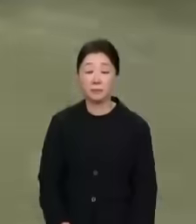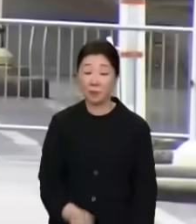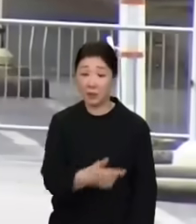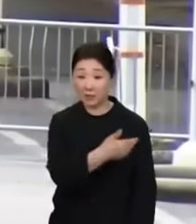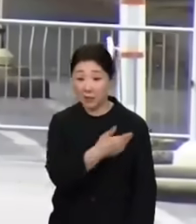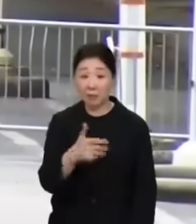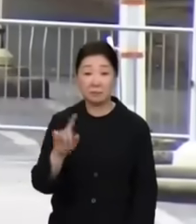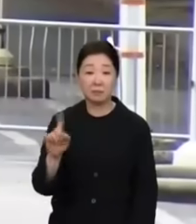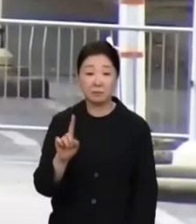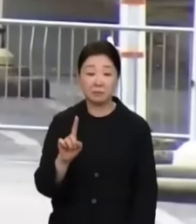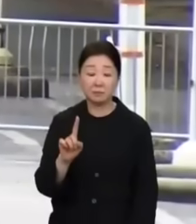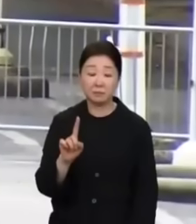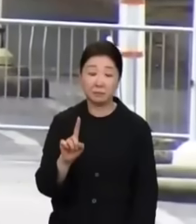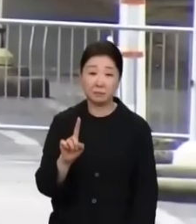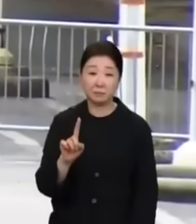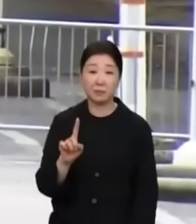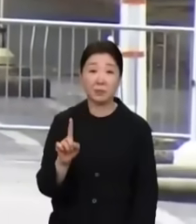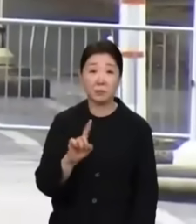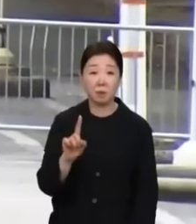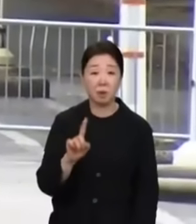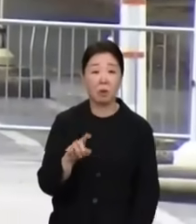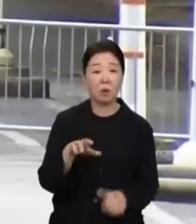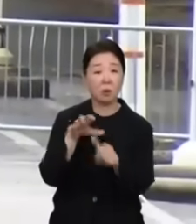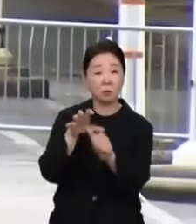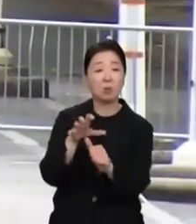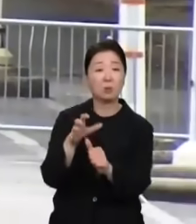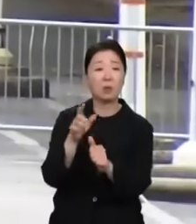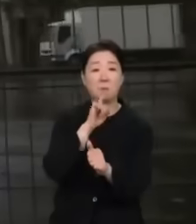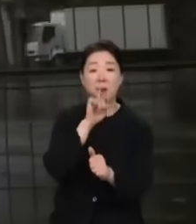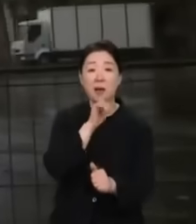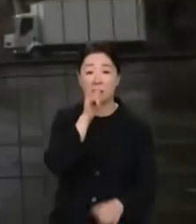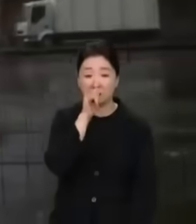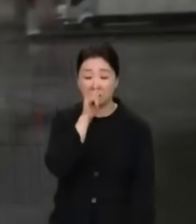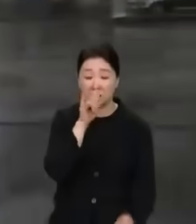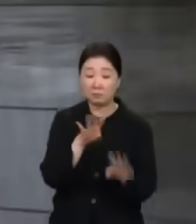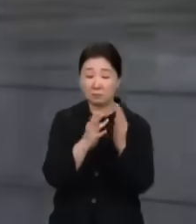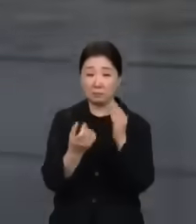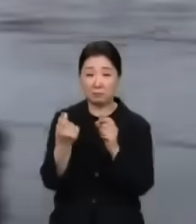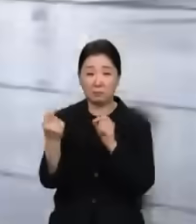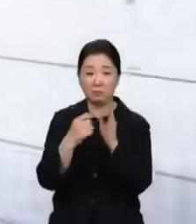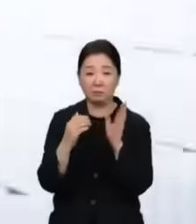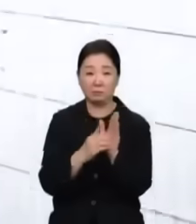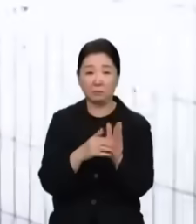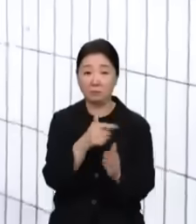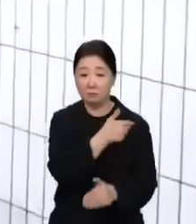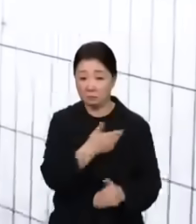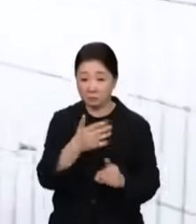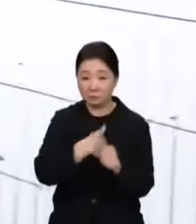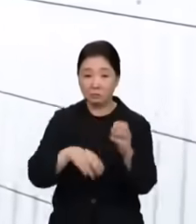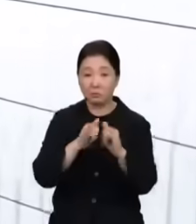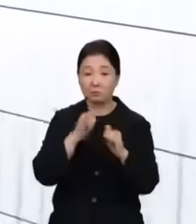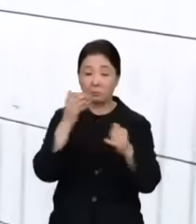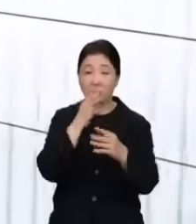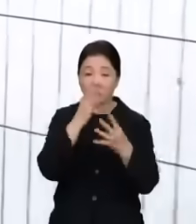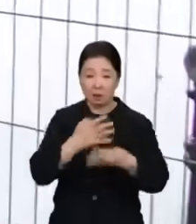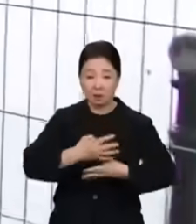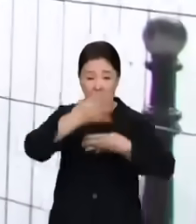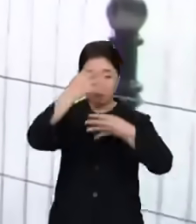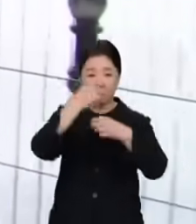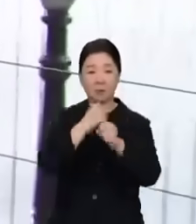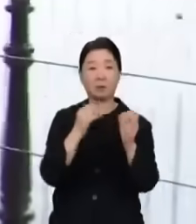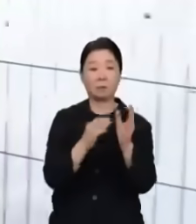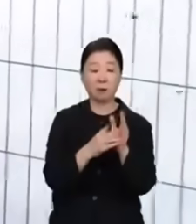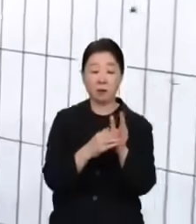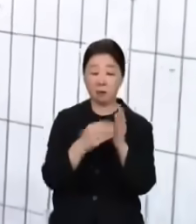센강에선 지금 통제 논란까지 불거지고 있습니다. 개회식이 코앞으로 다가오자 센강 주변은 이렇게 높은 철망으로